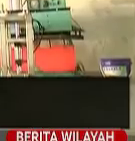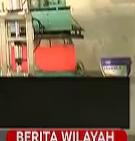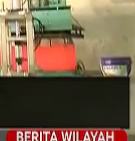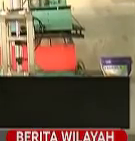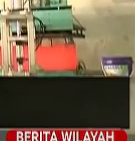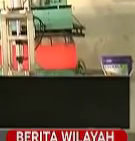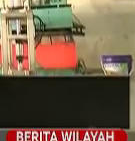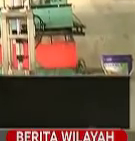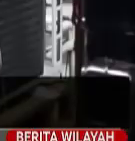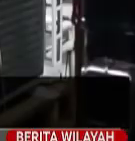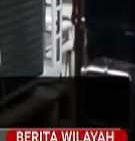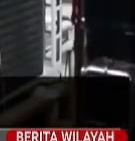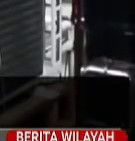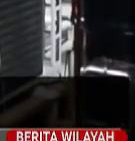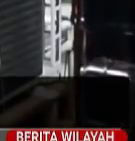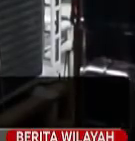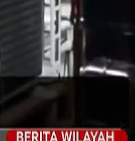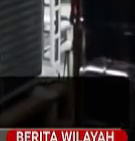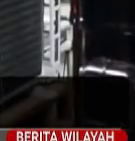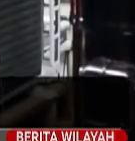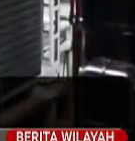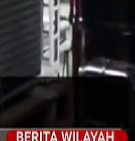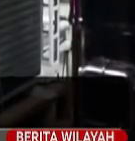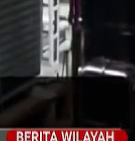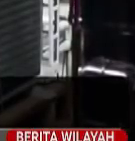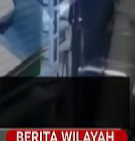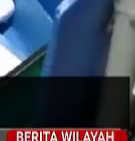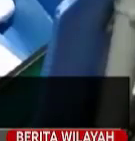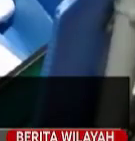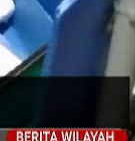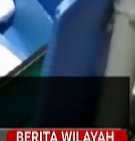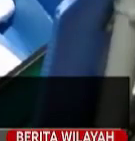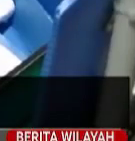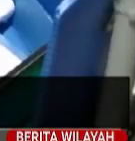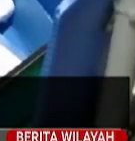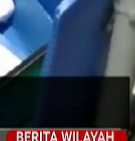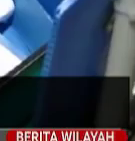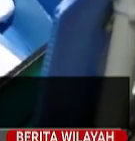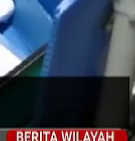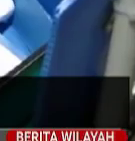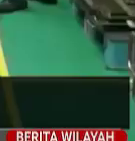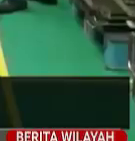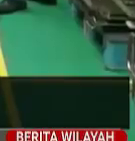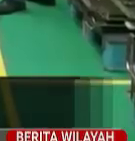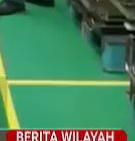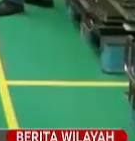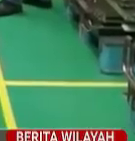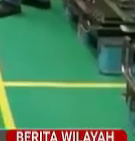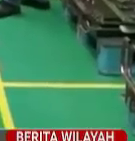Jawatan Kuasa Khas lindungi prestasi ekonomi dan pasaran pekerjaan di tubuh.